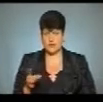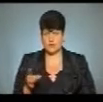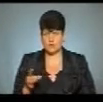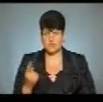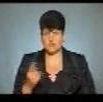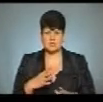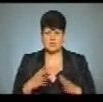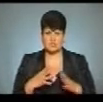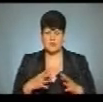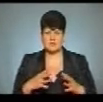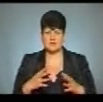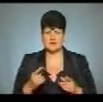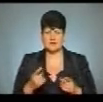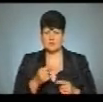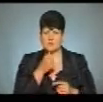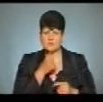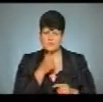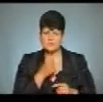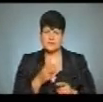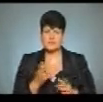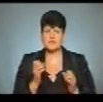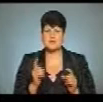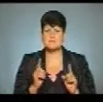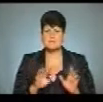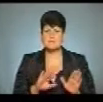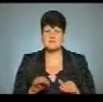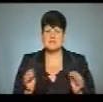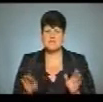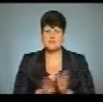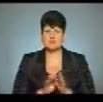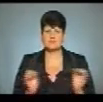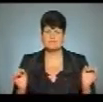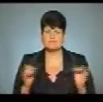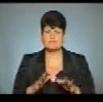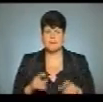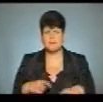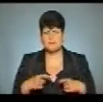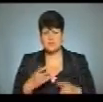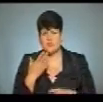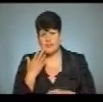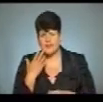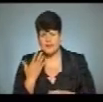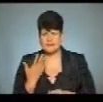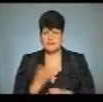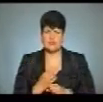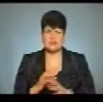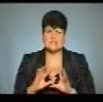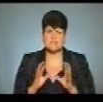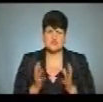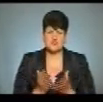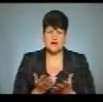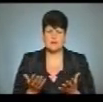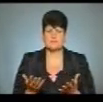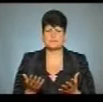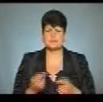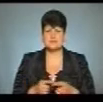таке втягуюче, хлопці тільки зібрались після відпустки, от така пробіжка легенька, невеличка там робота з м'ячами. От,